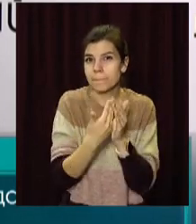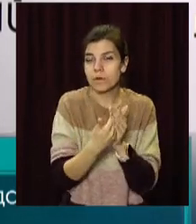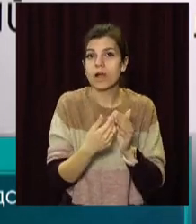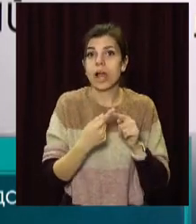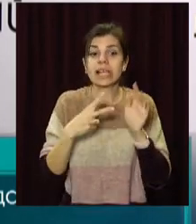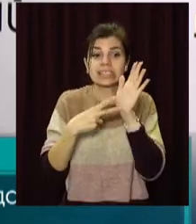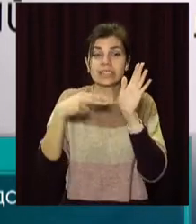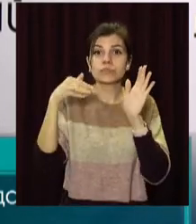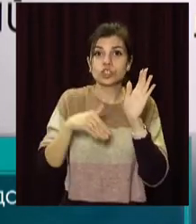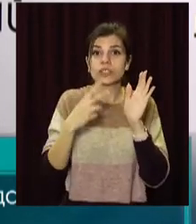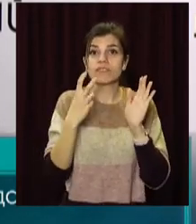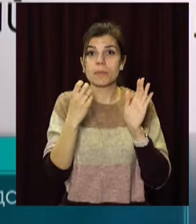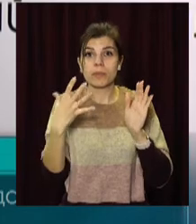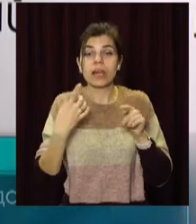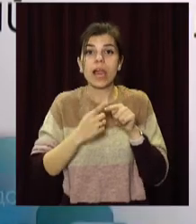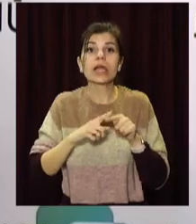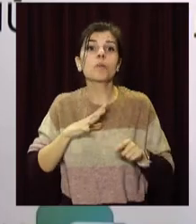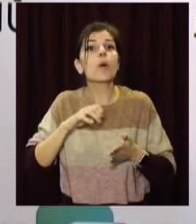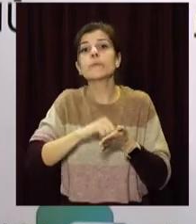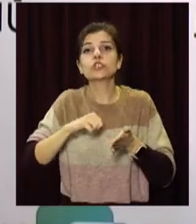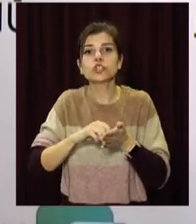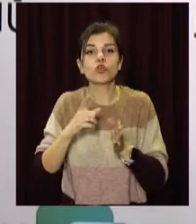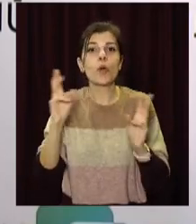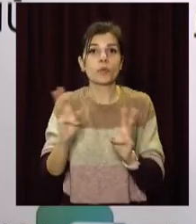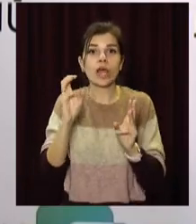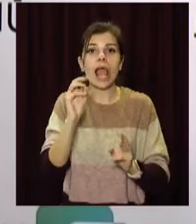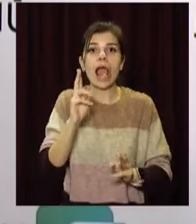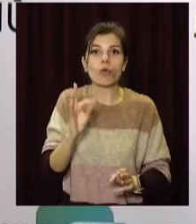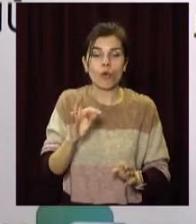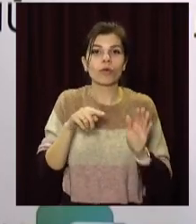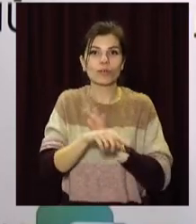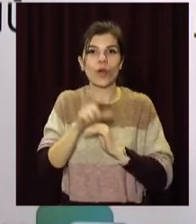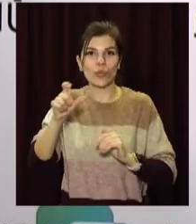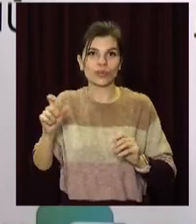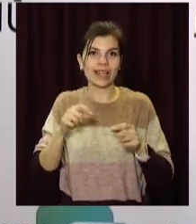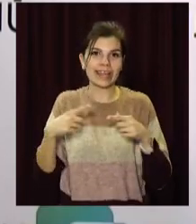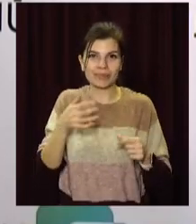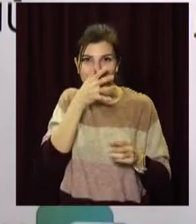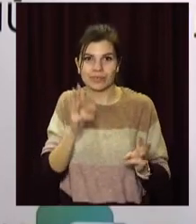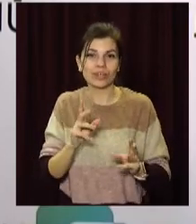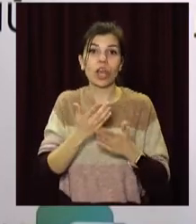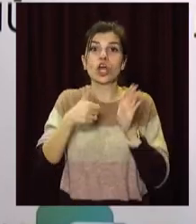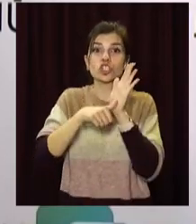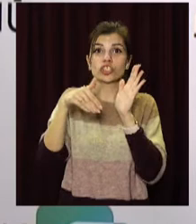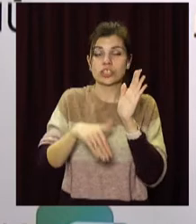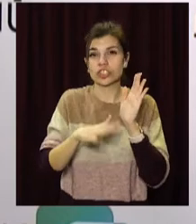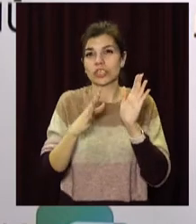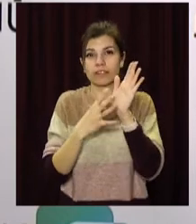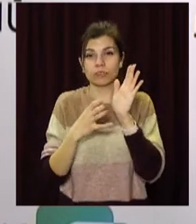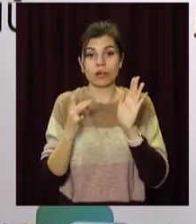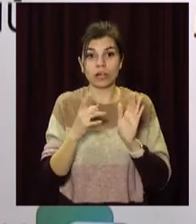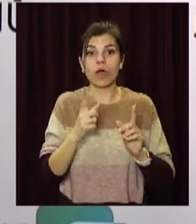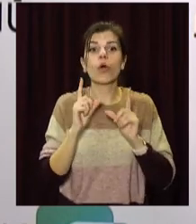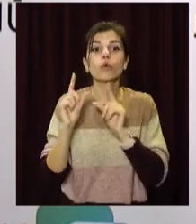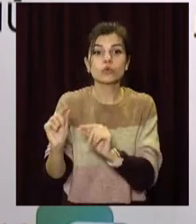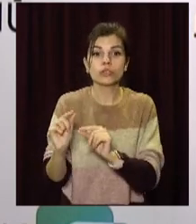них 7215 разів – це були саме пожежі в екосистемах. Майже 6900 разів наші підрозділи